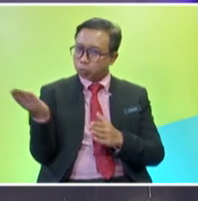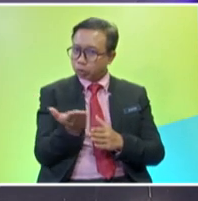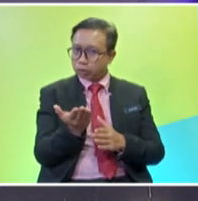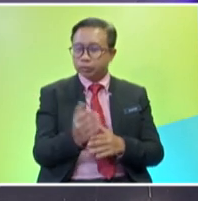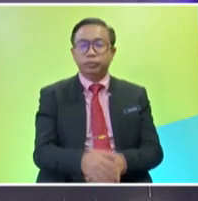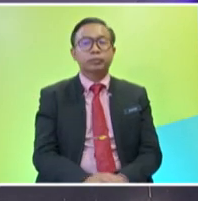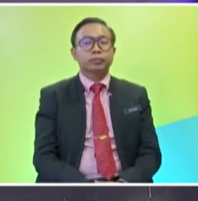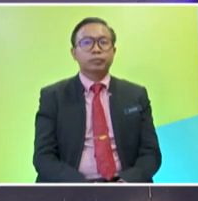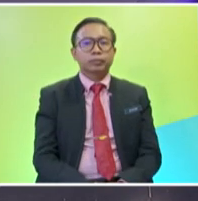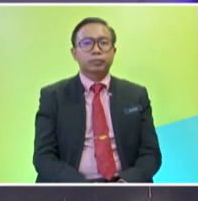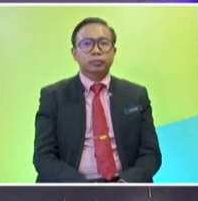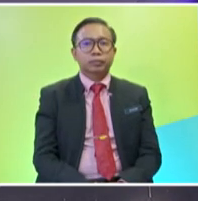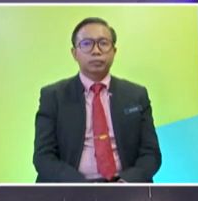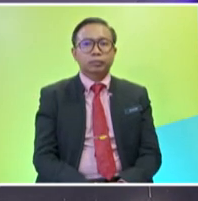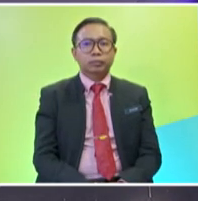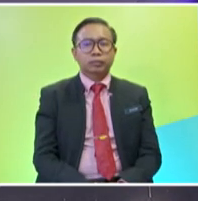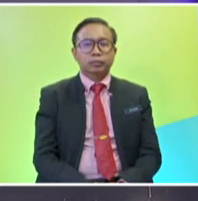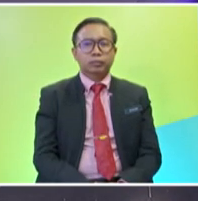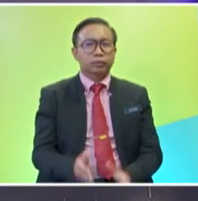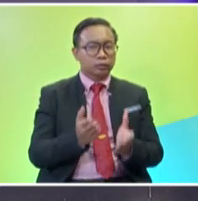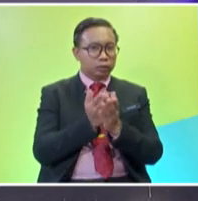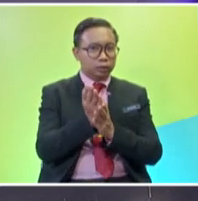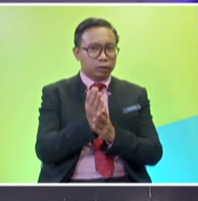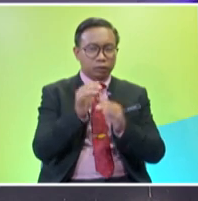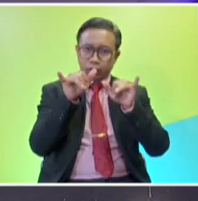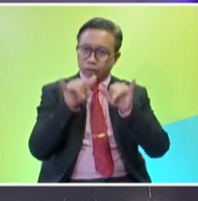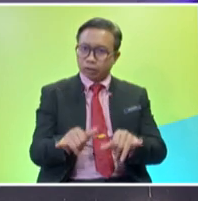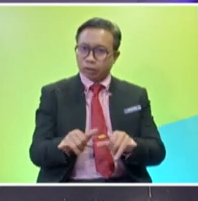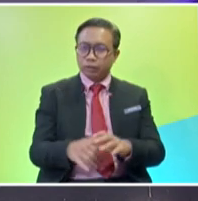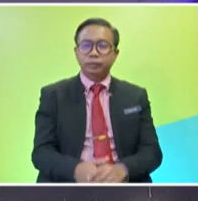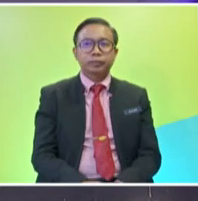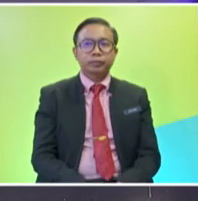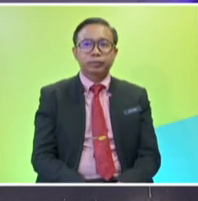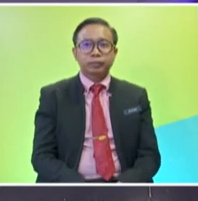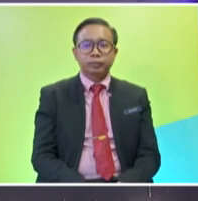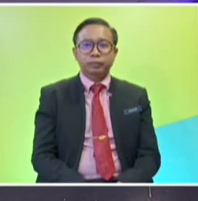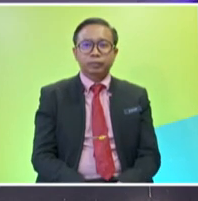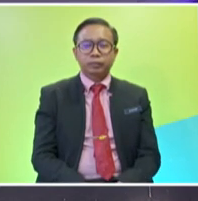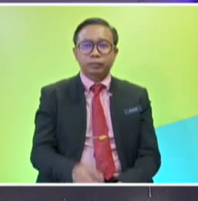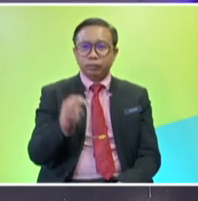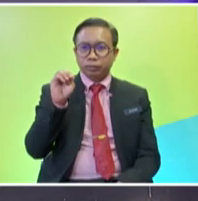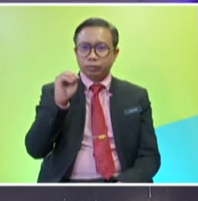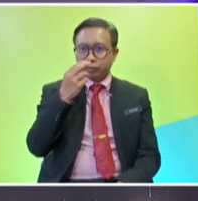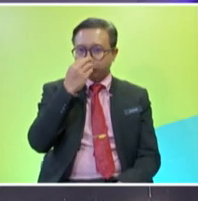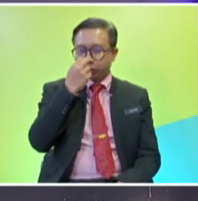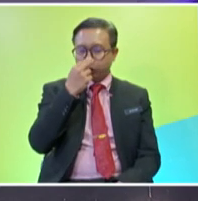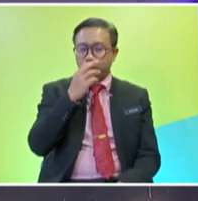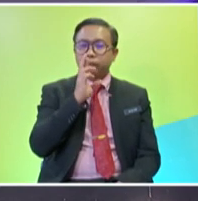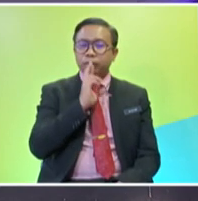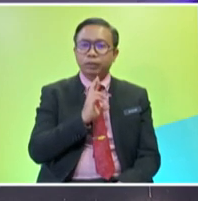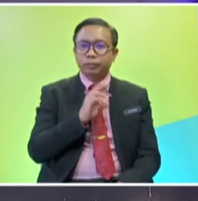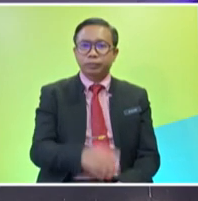menjaga hutan kita seterusnya kita tinggalkan musang merah kita lihat ada pula